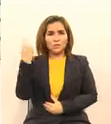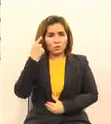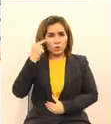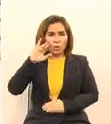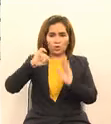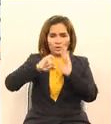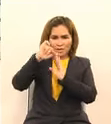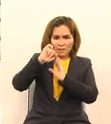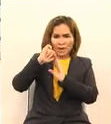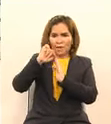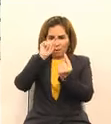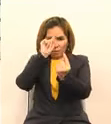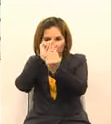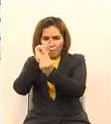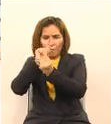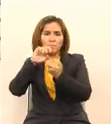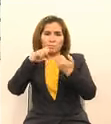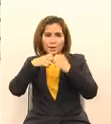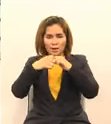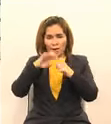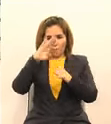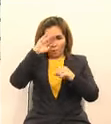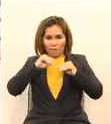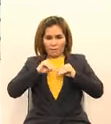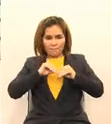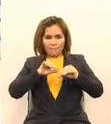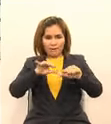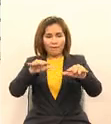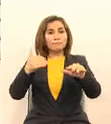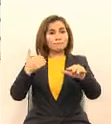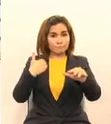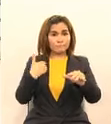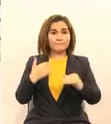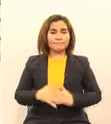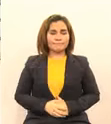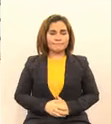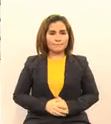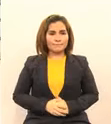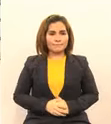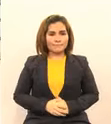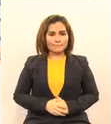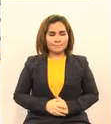ลายแห่งที่ทำให้เกิดการแพร่กระจายตรงนั้นไปนะครับ